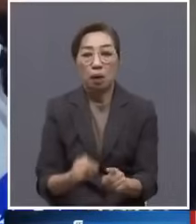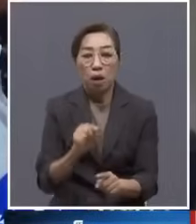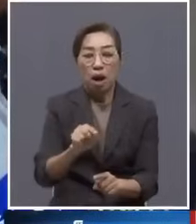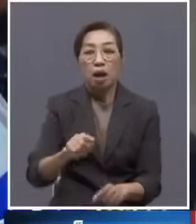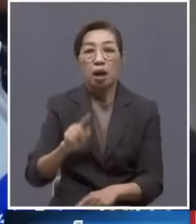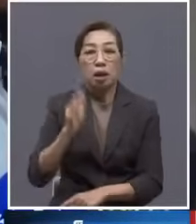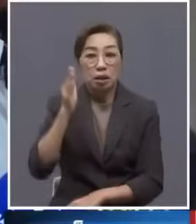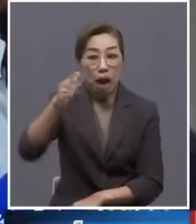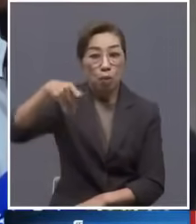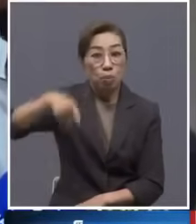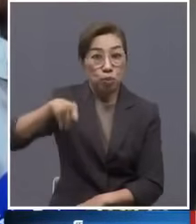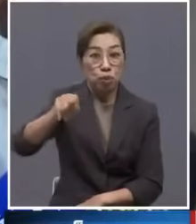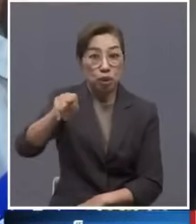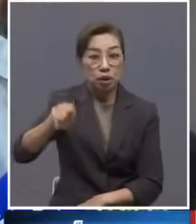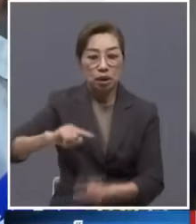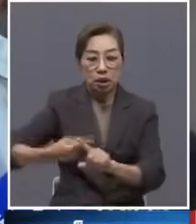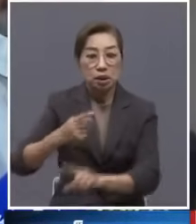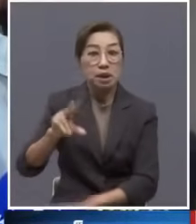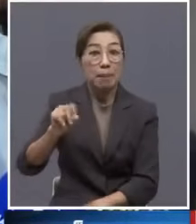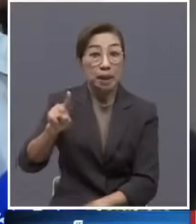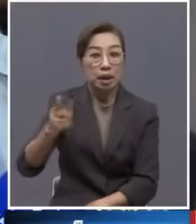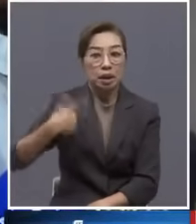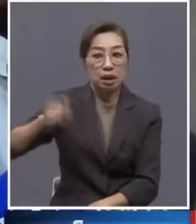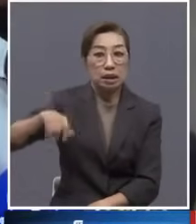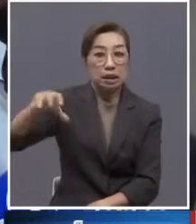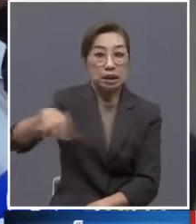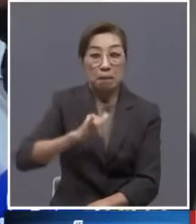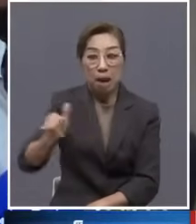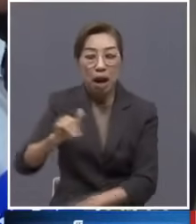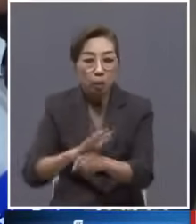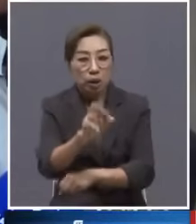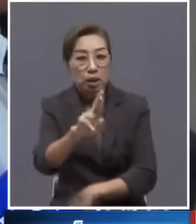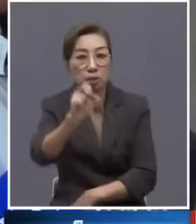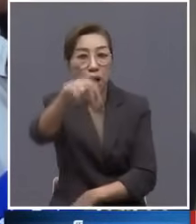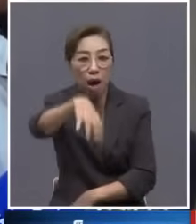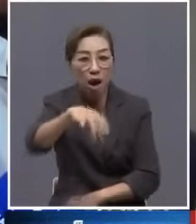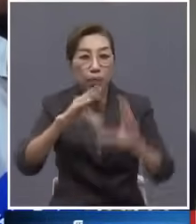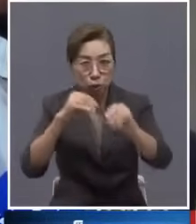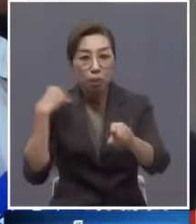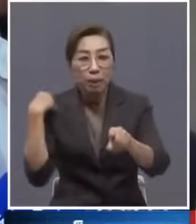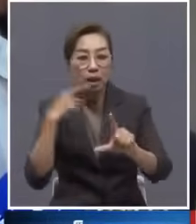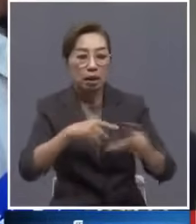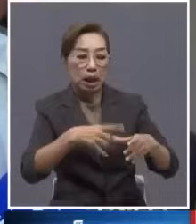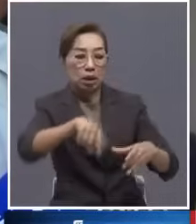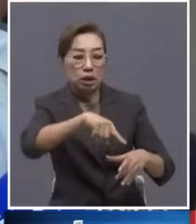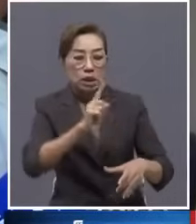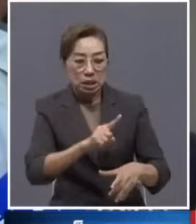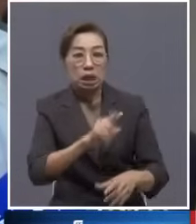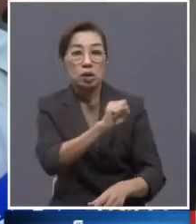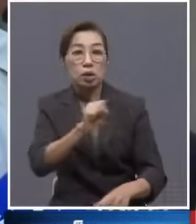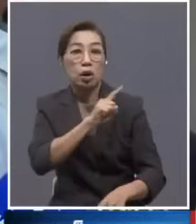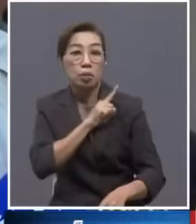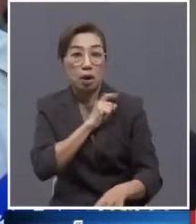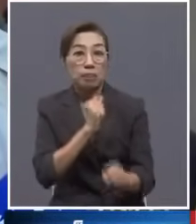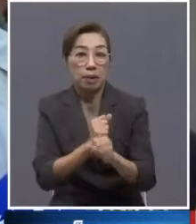เนี่ยวันที่นัดฟังคำวินิจฉัย 31มกราคมมันจะมีการประชุมสภาก็เลยคิดว่าหน้าที่สำคัญของส.สของทางเก้าไกก็คือทำหน้าที่ในสภา